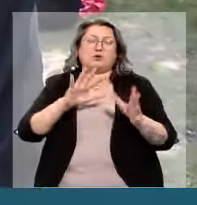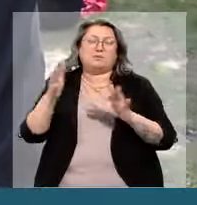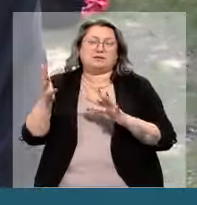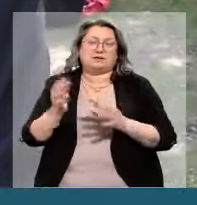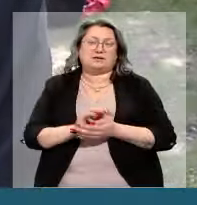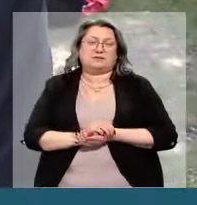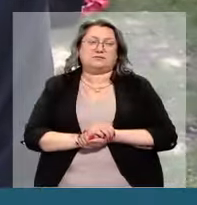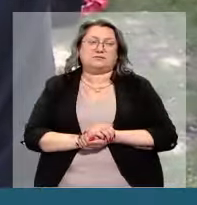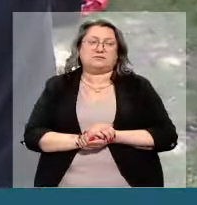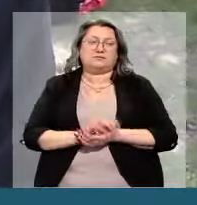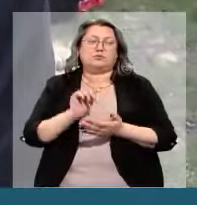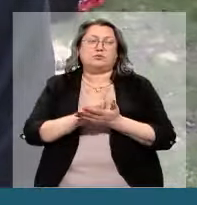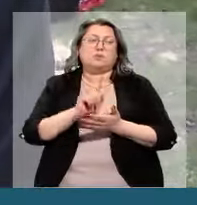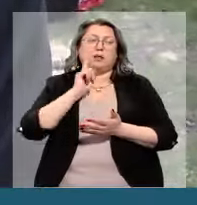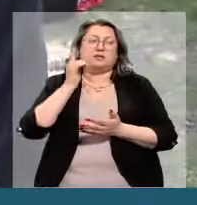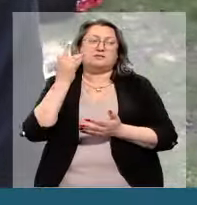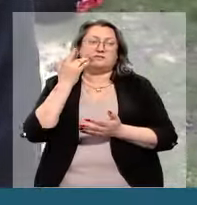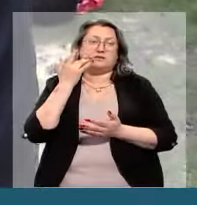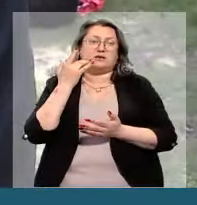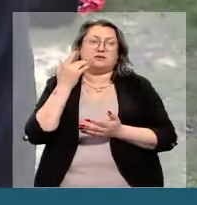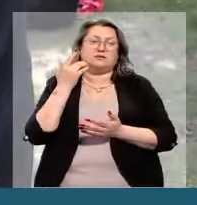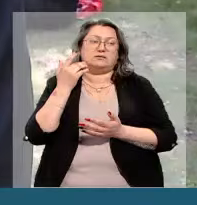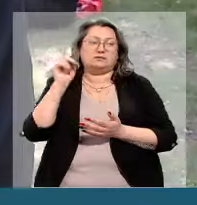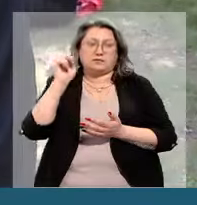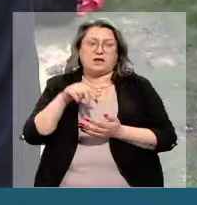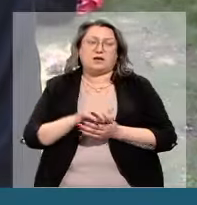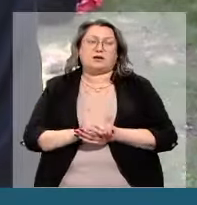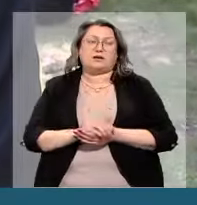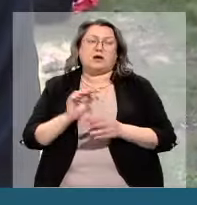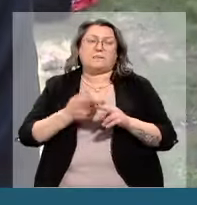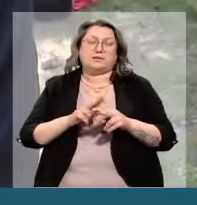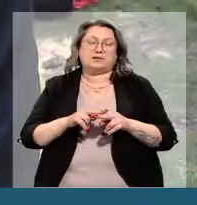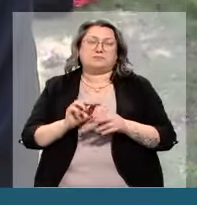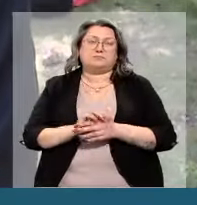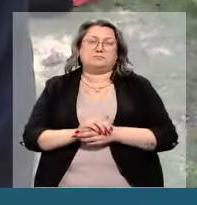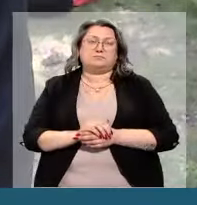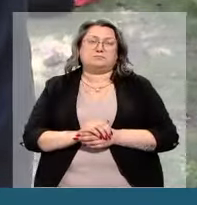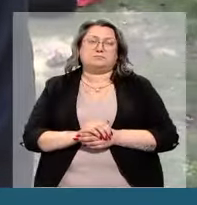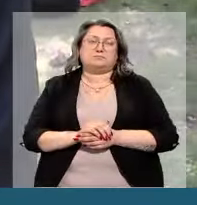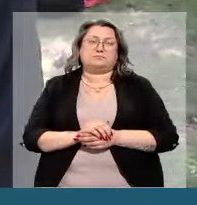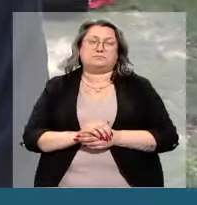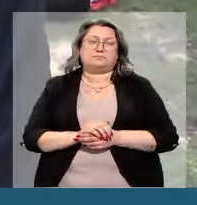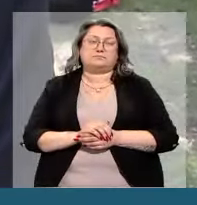событиях, чтобы молодые всегда знали об этом событии.